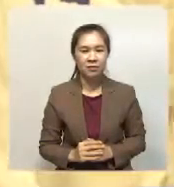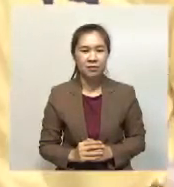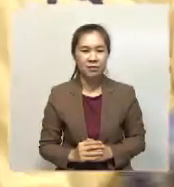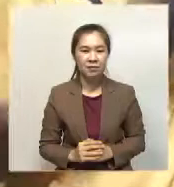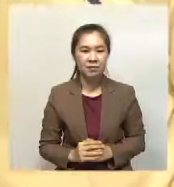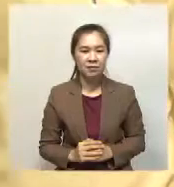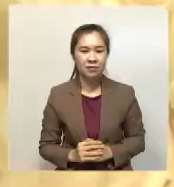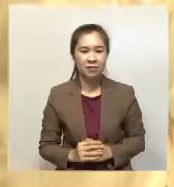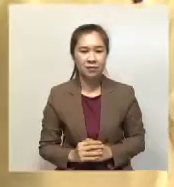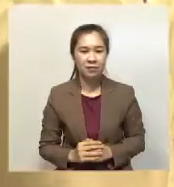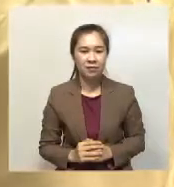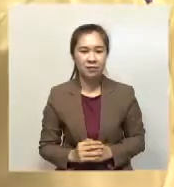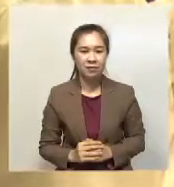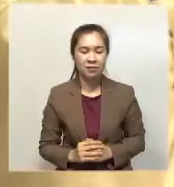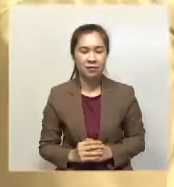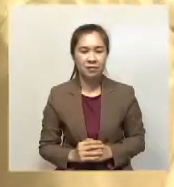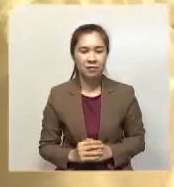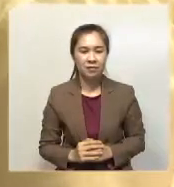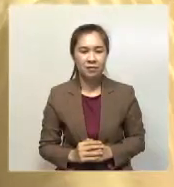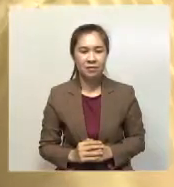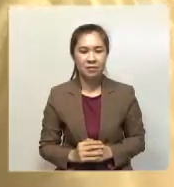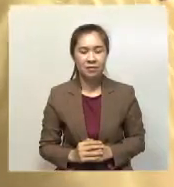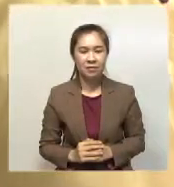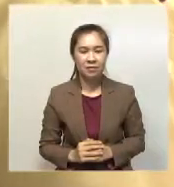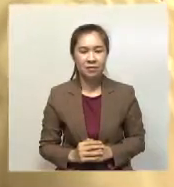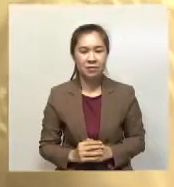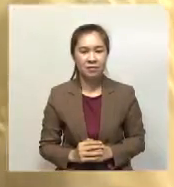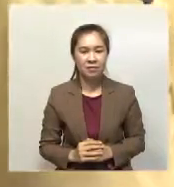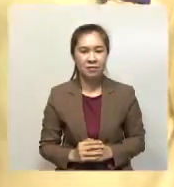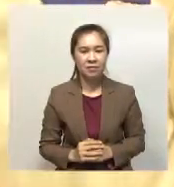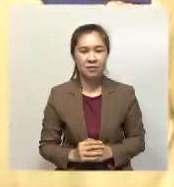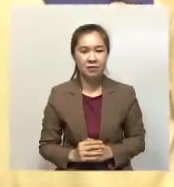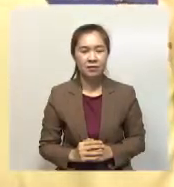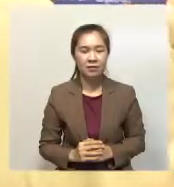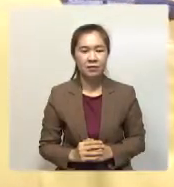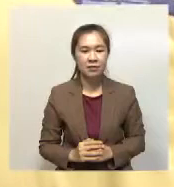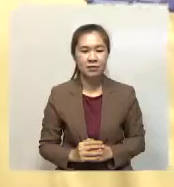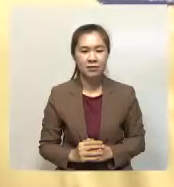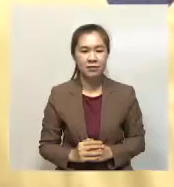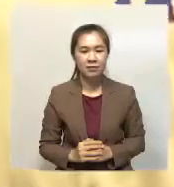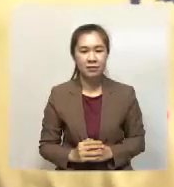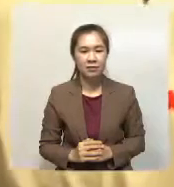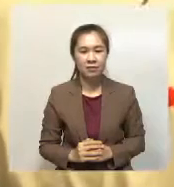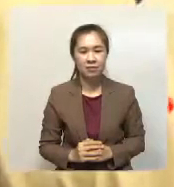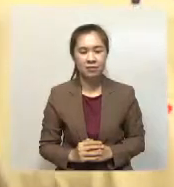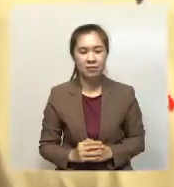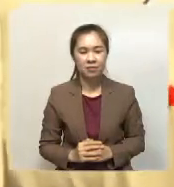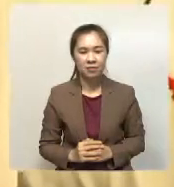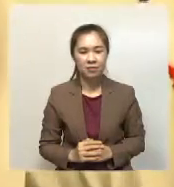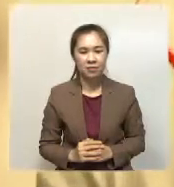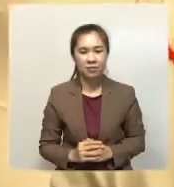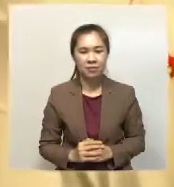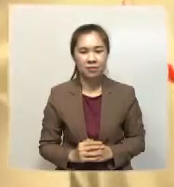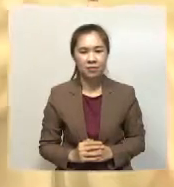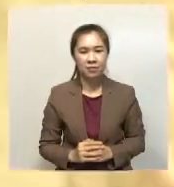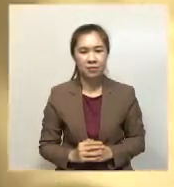งนักเที่ยวเขาก็จะลงมาก็มีคนมารับไปตามเวลาตอนเช้า8โมงเนี่ยไปเที่ยวในพื้นที่ชุมชนเมืองรองอะไรก็แต่แล้วถึงเวล